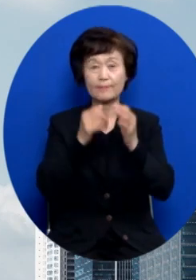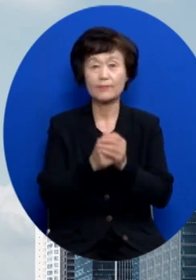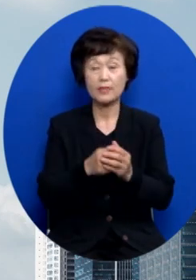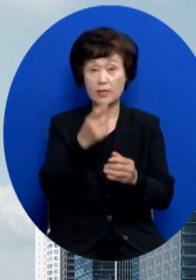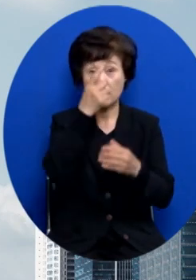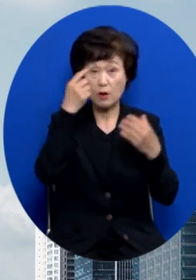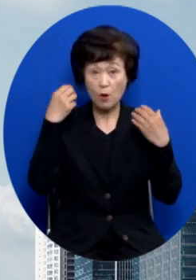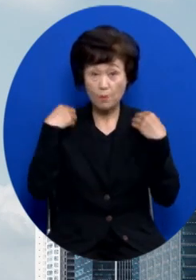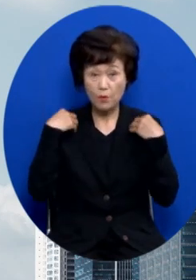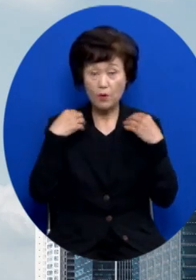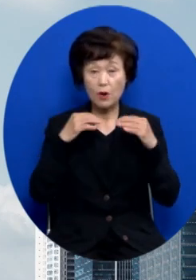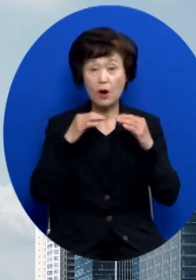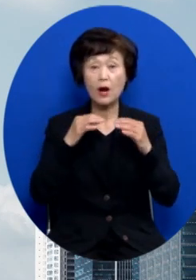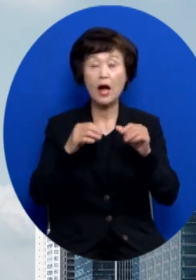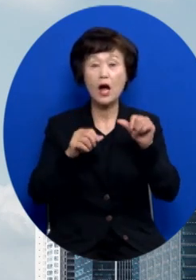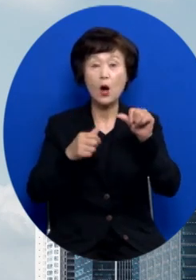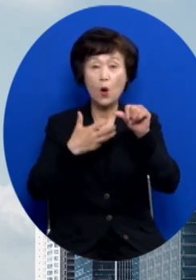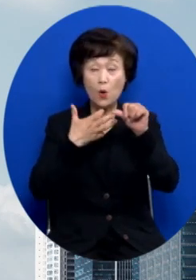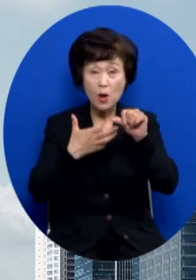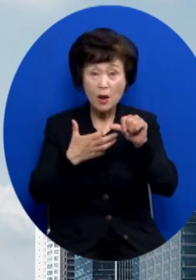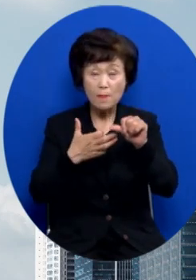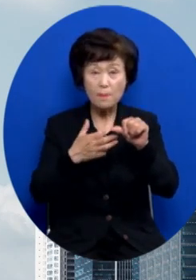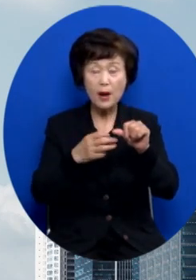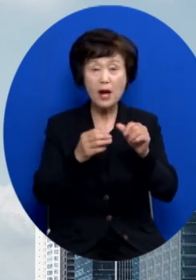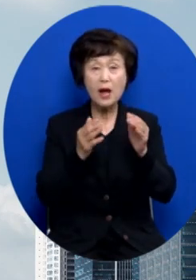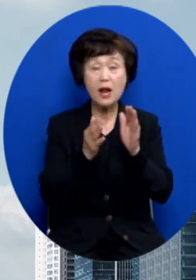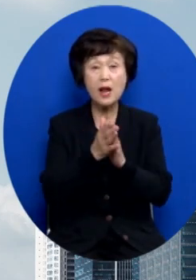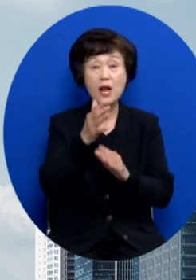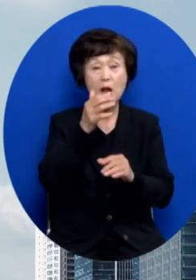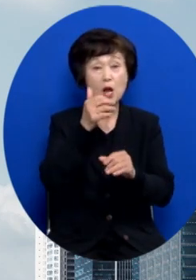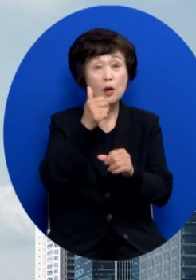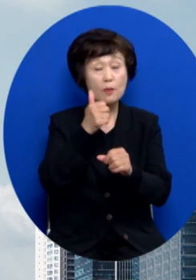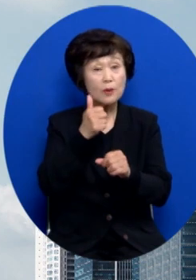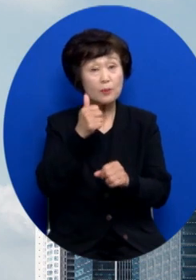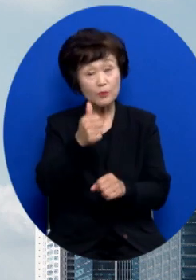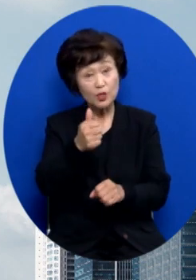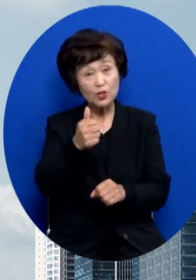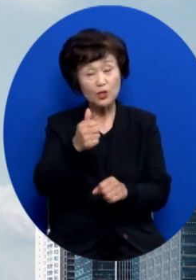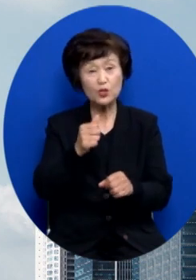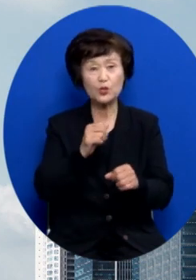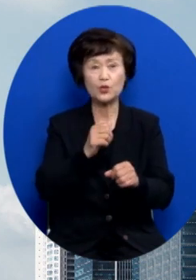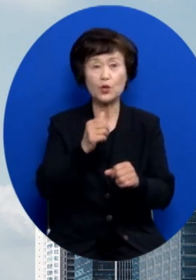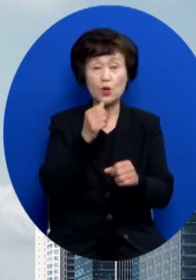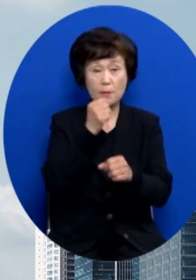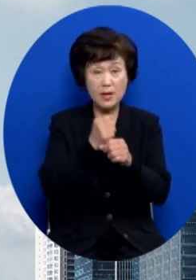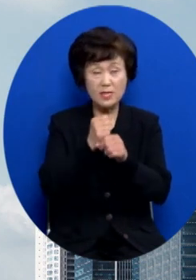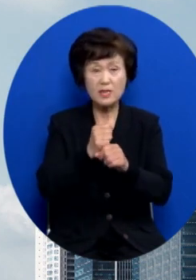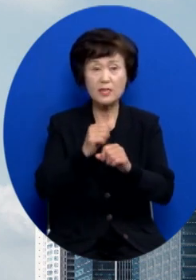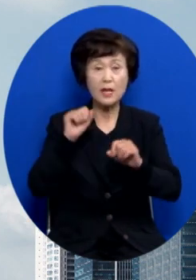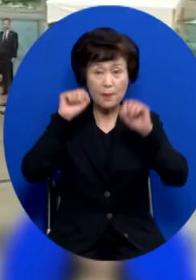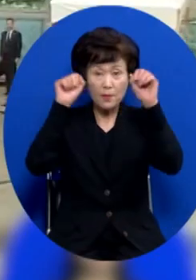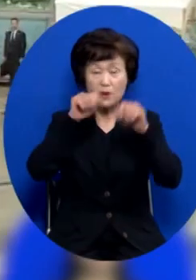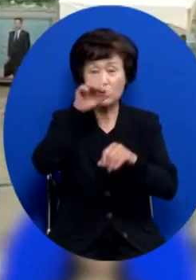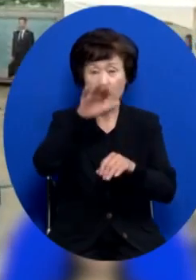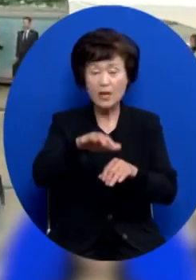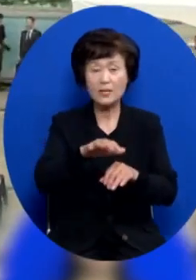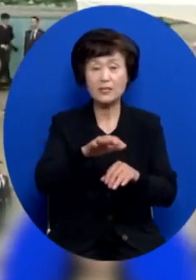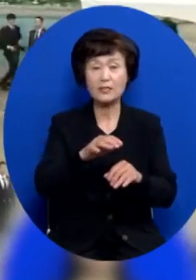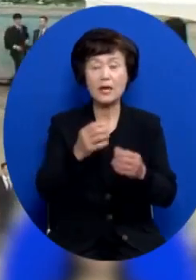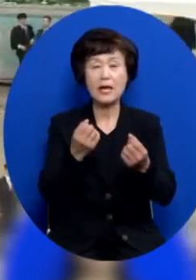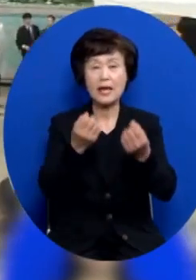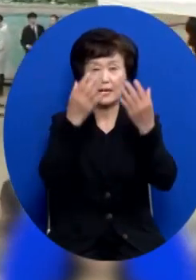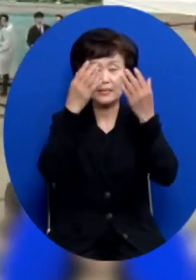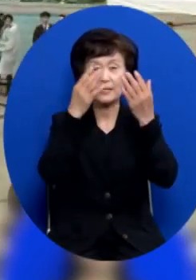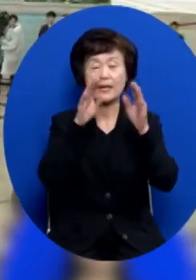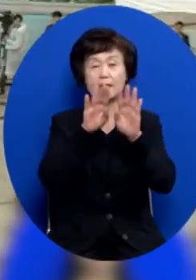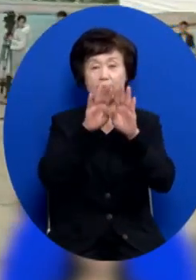정부가 국립 5.18 민주묘지에서 제43주년 5.18 민주화운동 기념식을 거행했습니다.